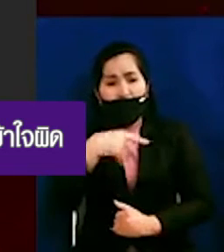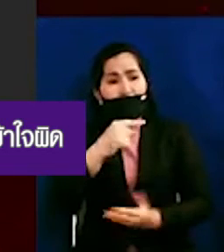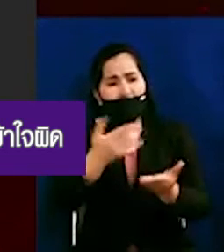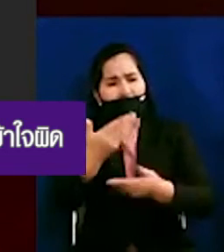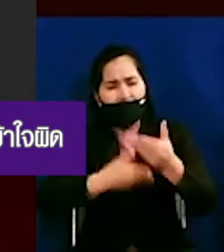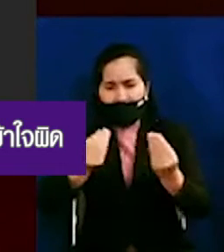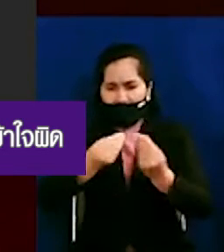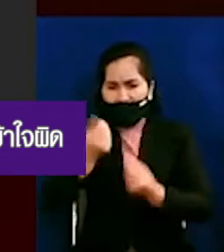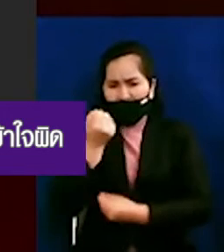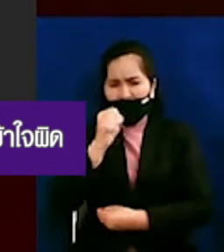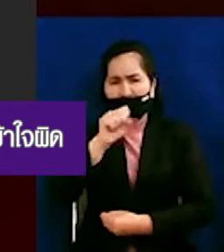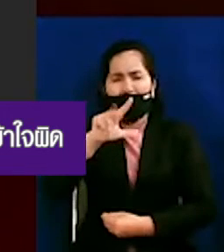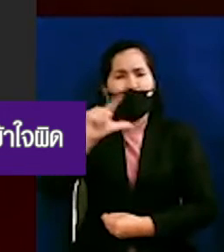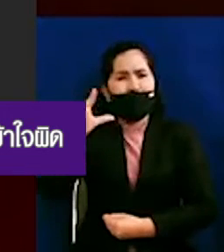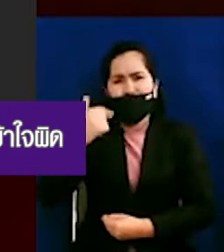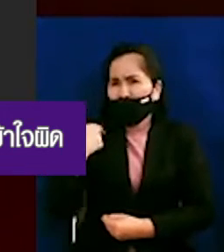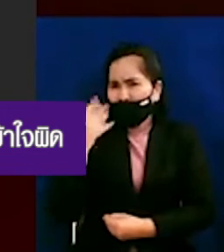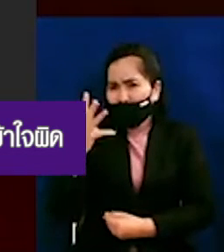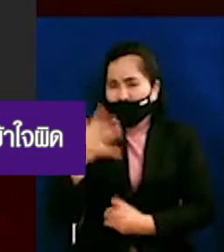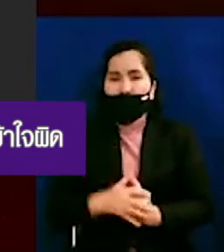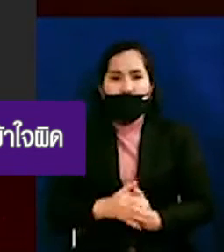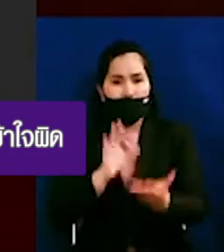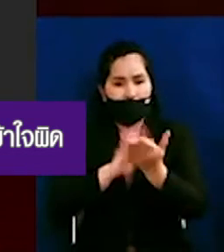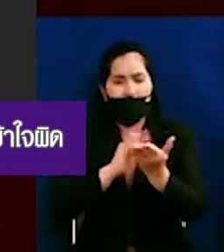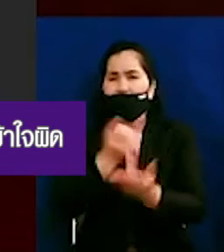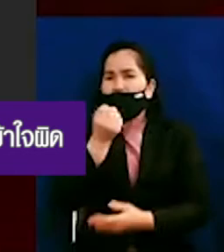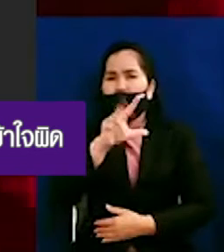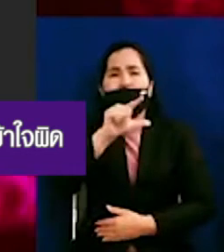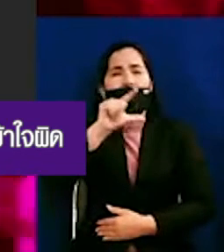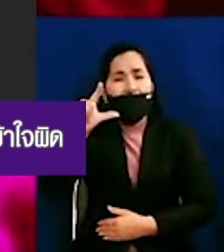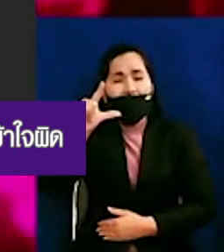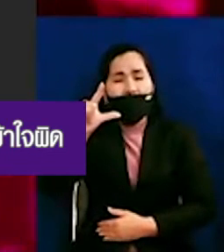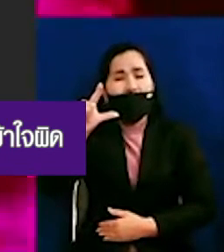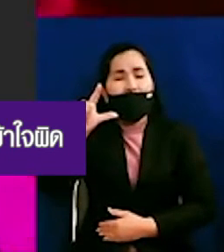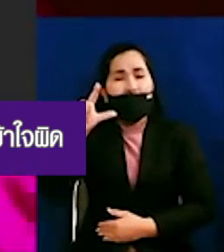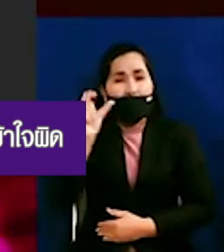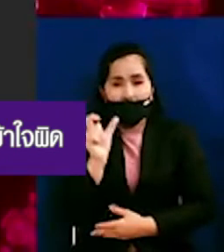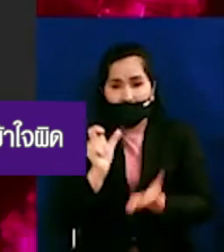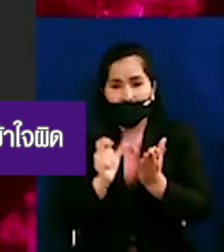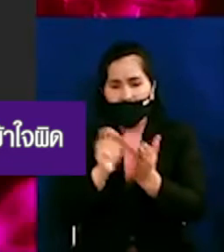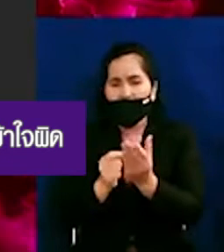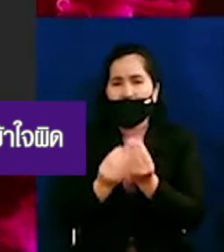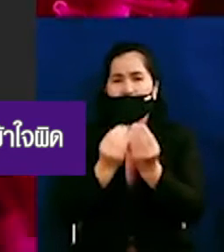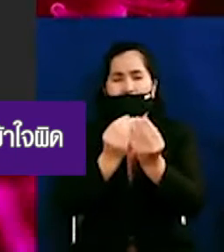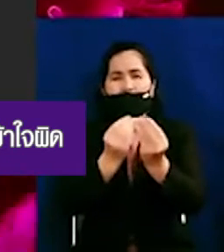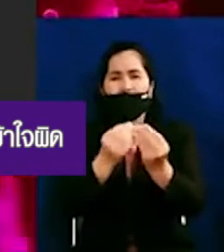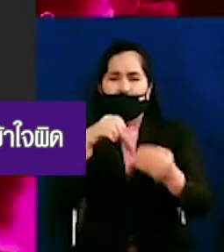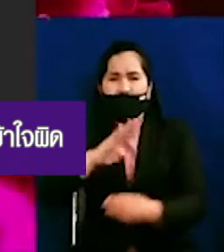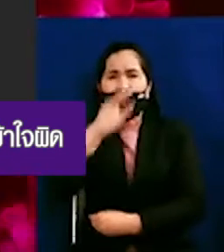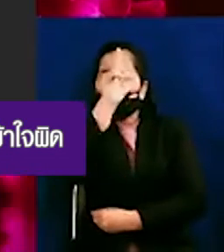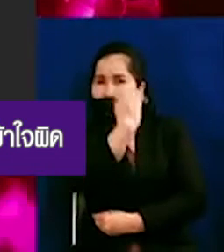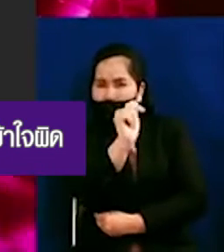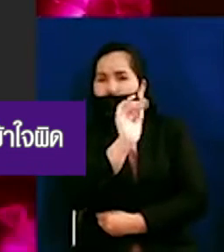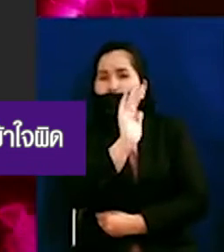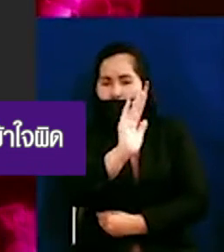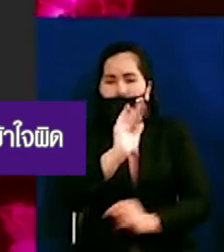โดสตัวเลข 13ล้านโดสเป็นตัวเลขที่บริษัทไอร์ใช้ในการนำเสนอกับบริษัทแม่เพื่อเตรียมการ